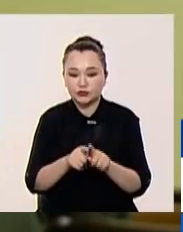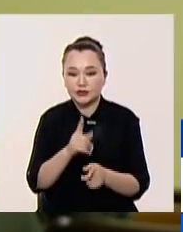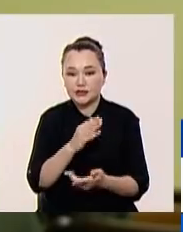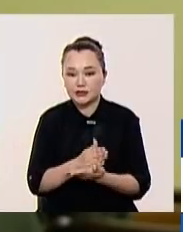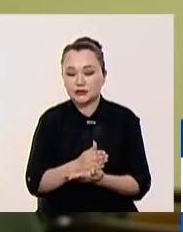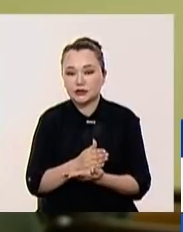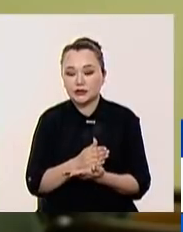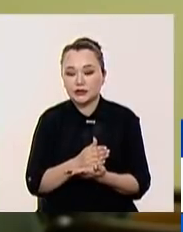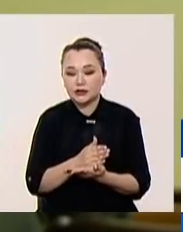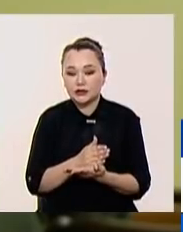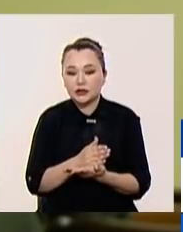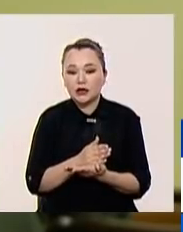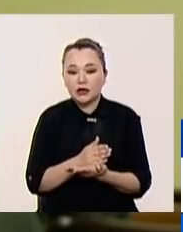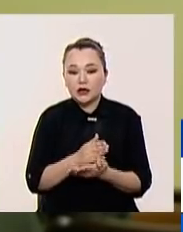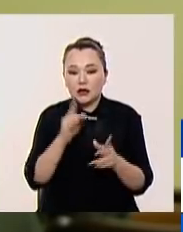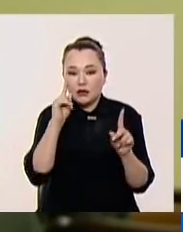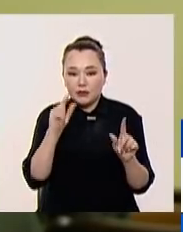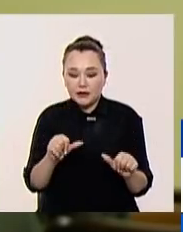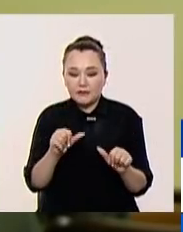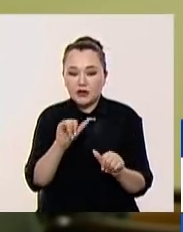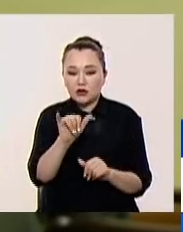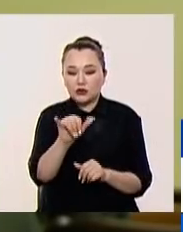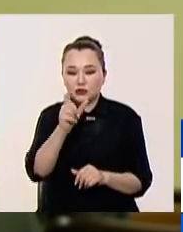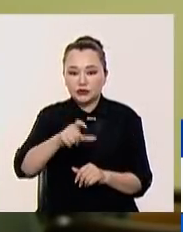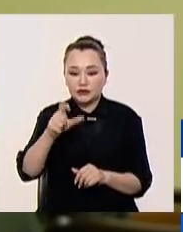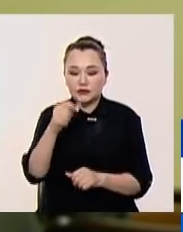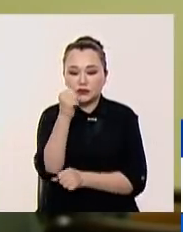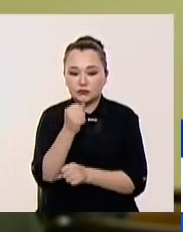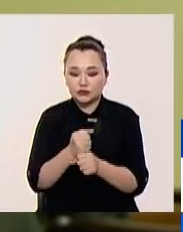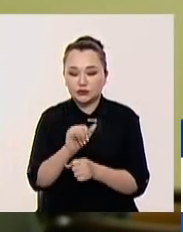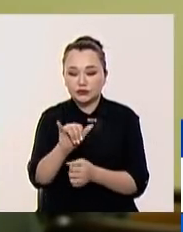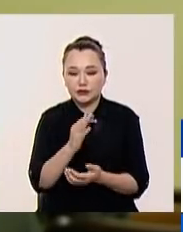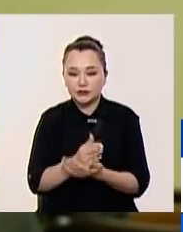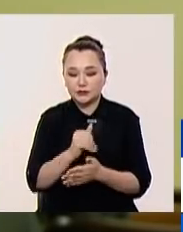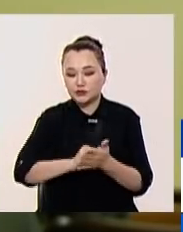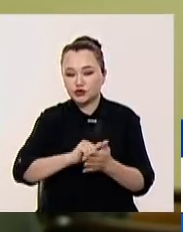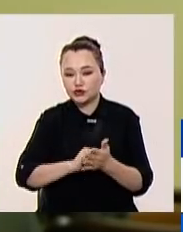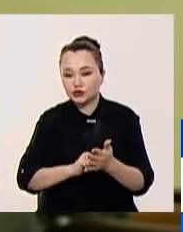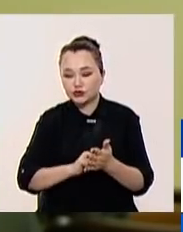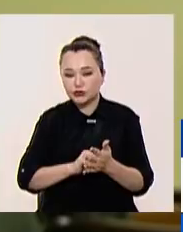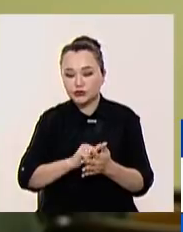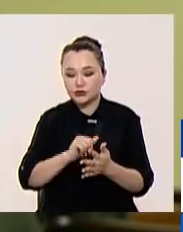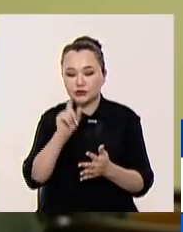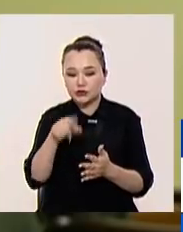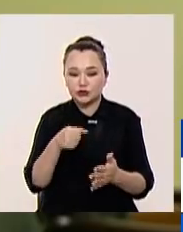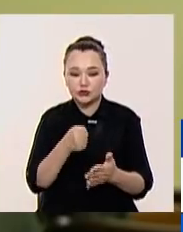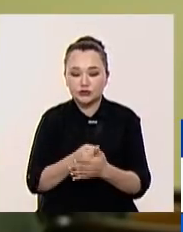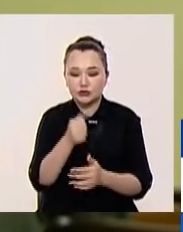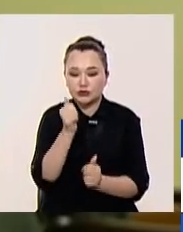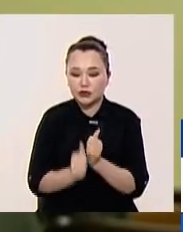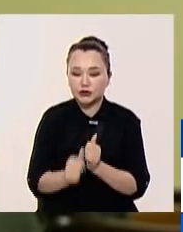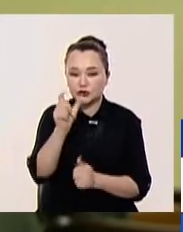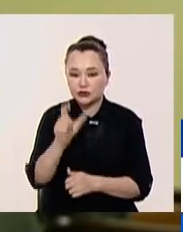и права есть у персонала, то есть по поводу того, что вплоть до того, что каждый